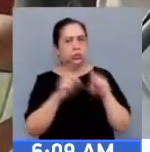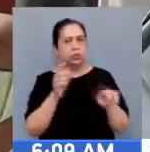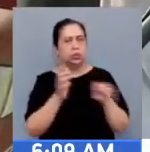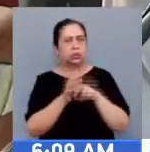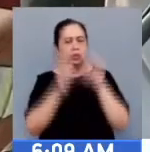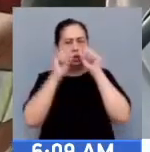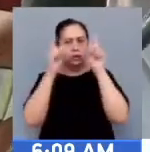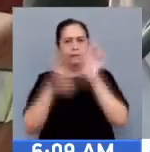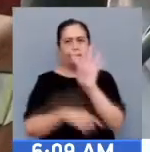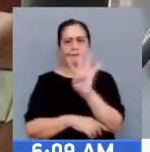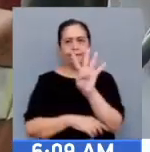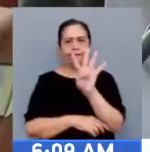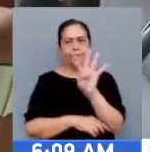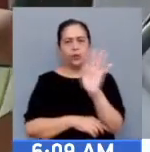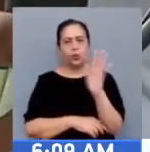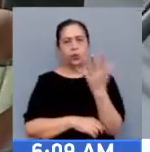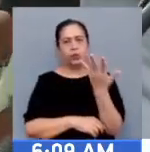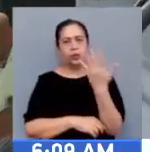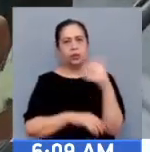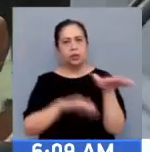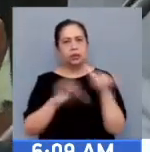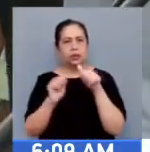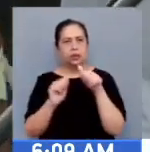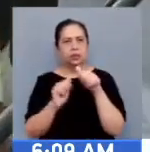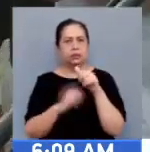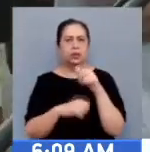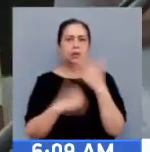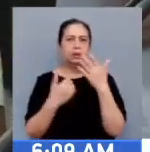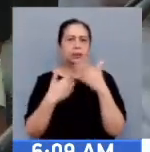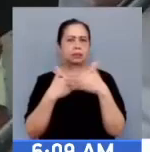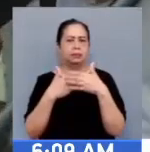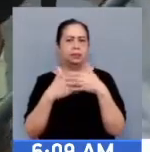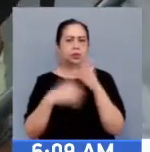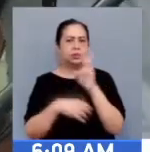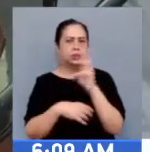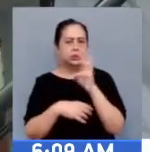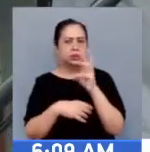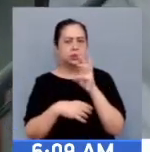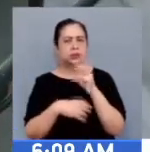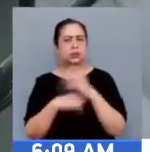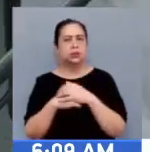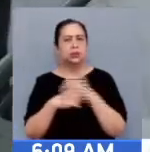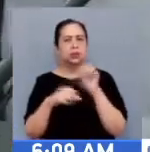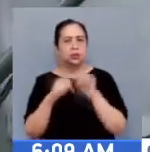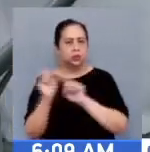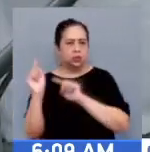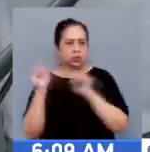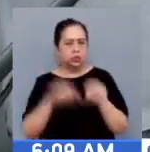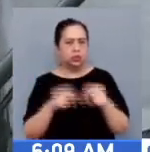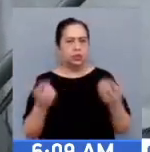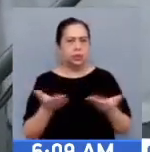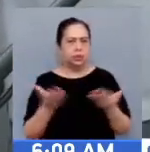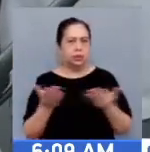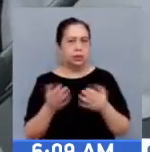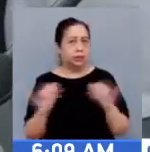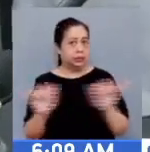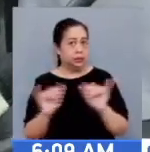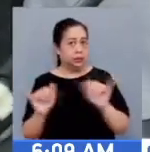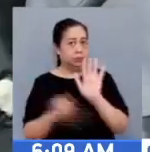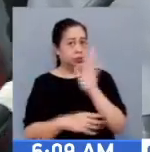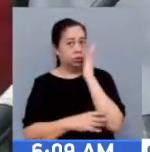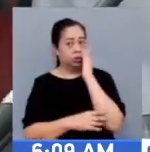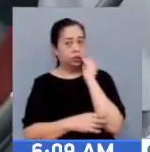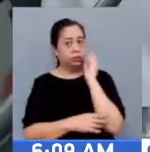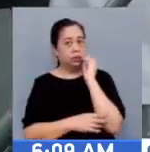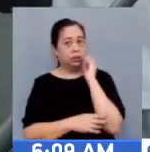4, tapos alis kami ng 4:45 para makabiyahe rito. At ganun din ho ang inyong experience pag pa-uwi